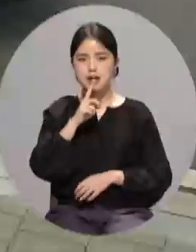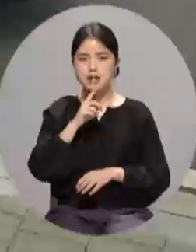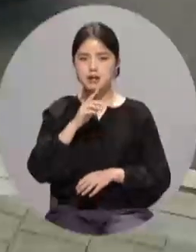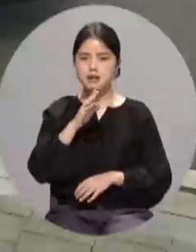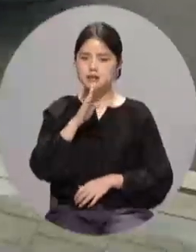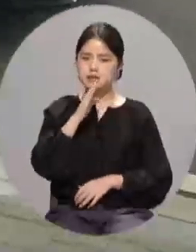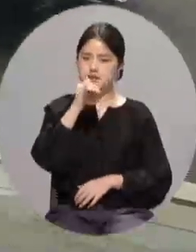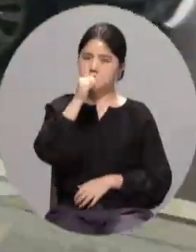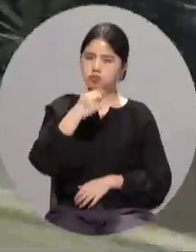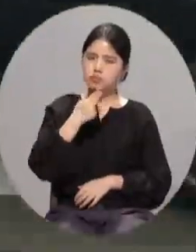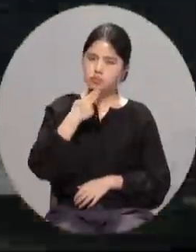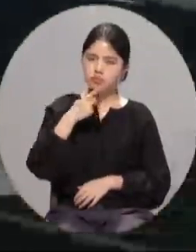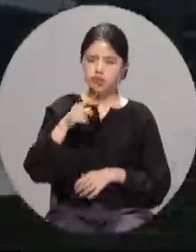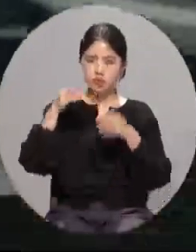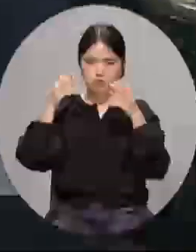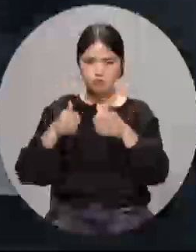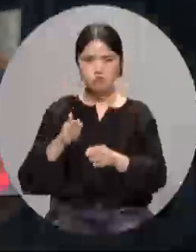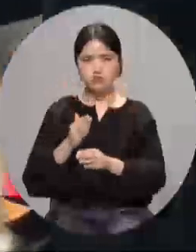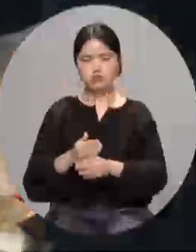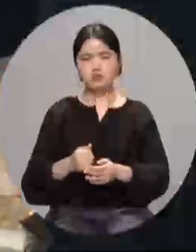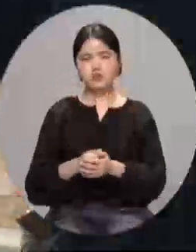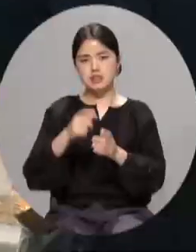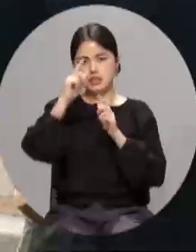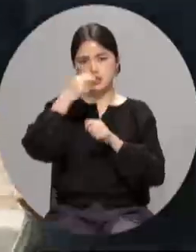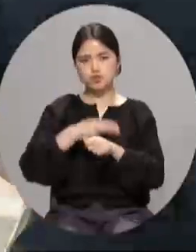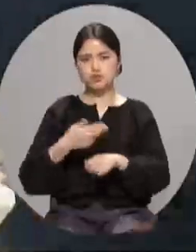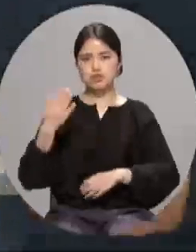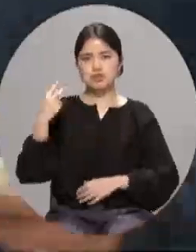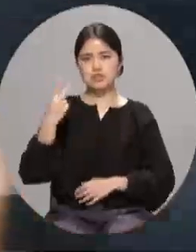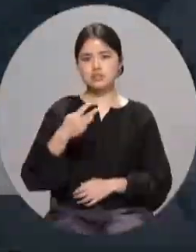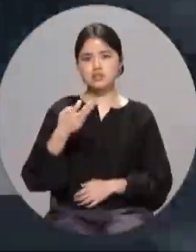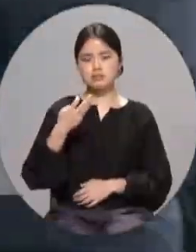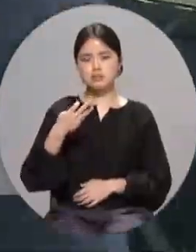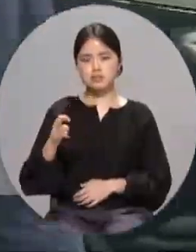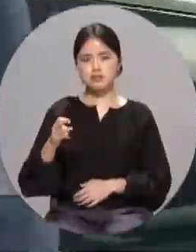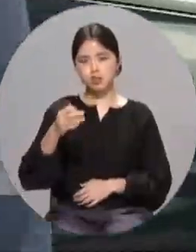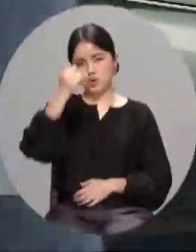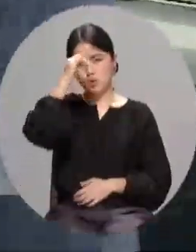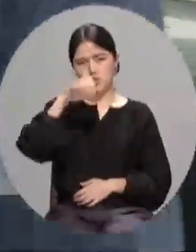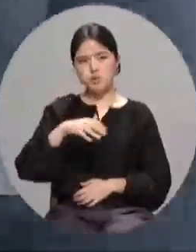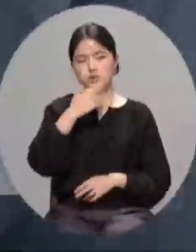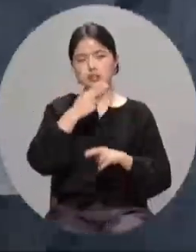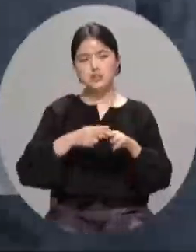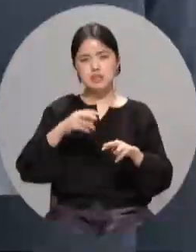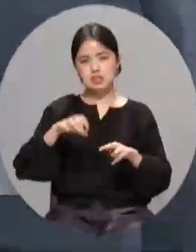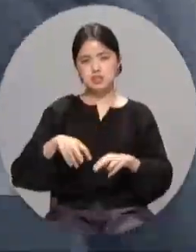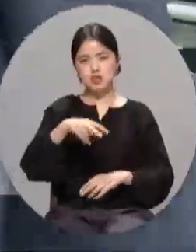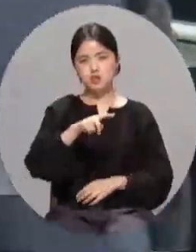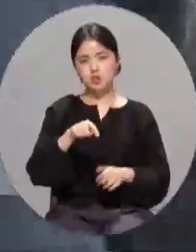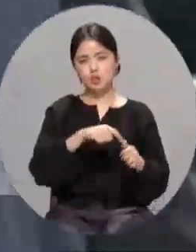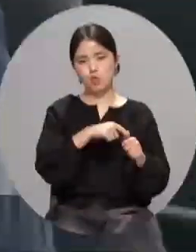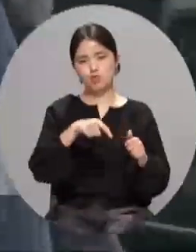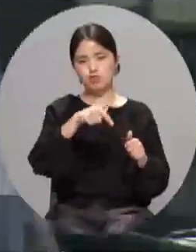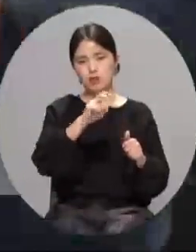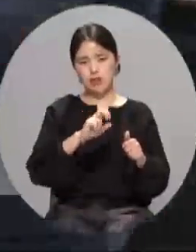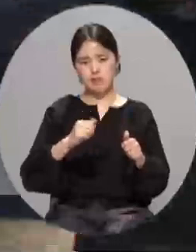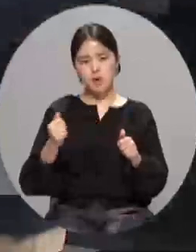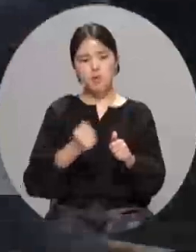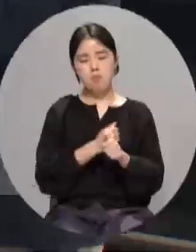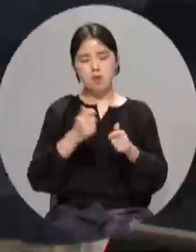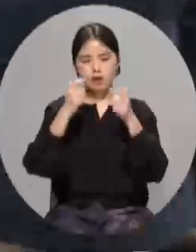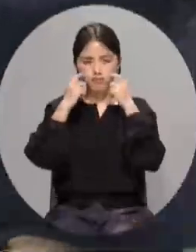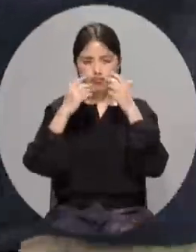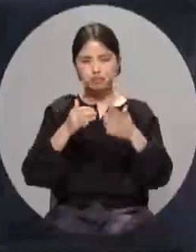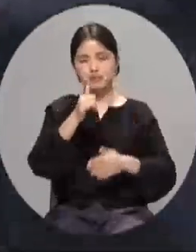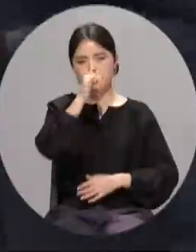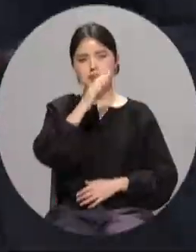맞춰졌습니다. 이 교수는 지난 2013년 전주 효자동의 한 식당에서 서교육감의 폭행은 분명히